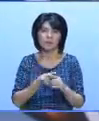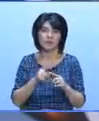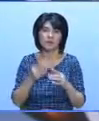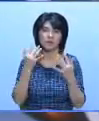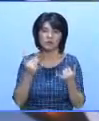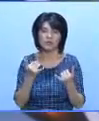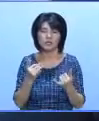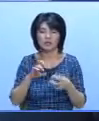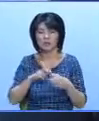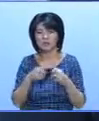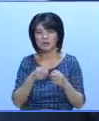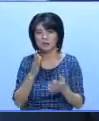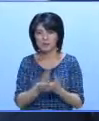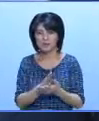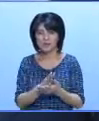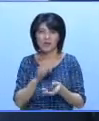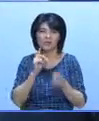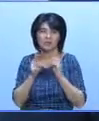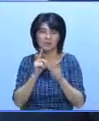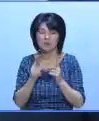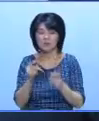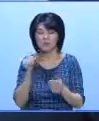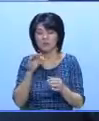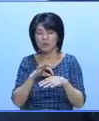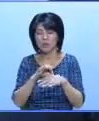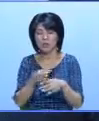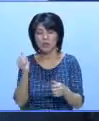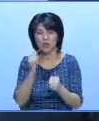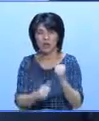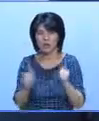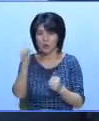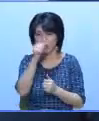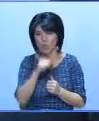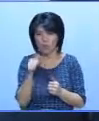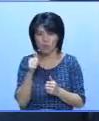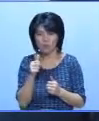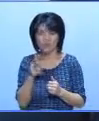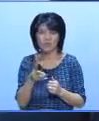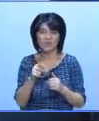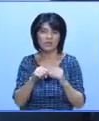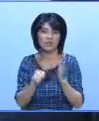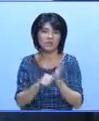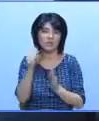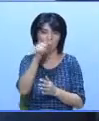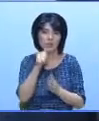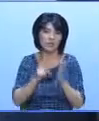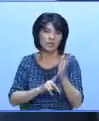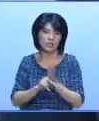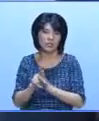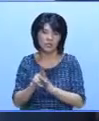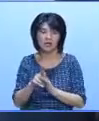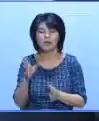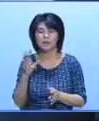үлкен септігін тигізеді. Семинары проводятся ежегодно. Семинарлар жыл сайын 2016 жылдан бастап өткізіліп келеді. Оқу